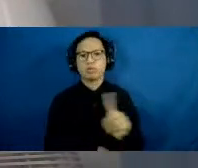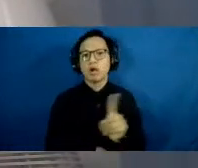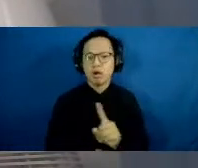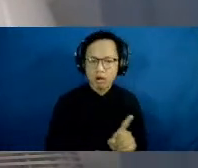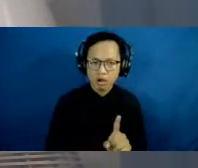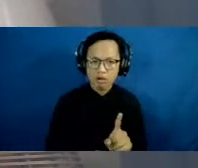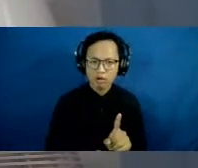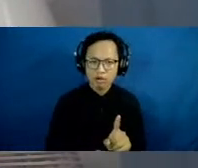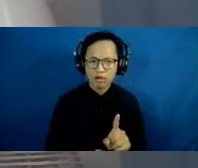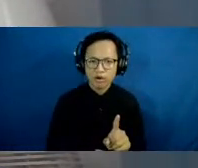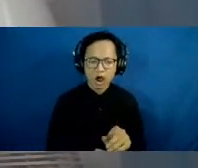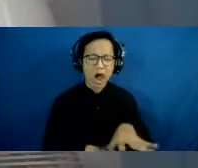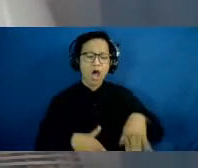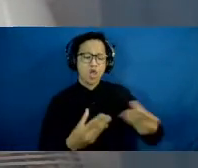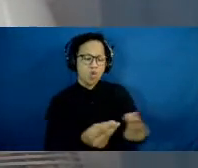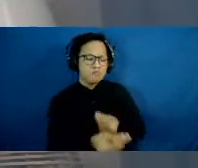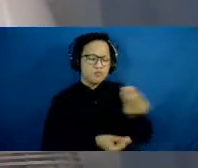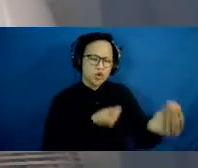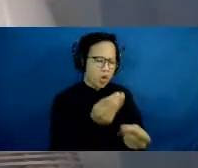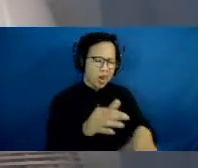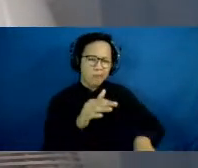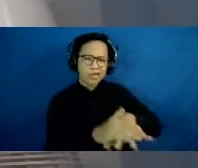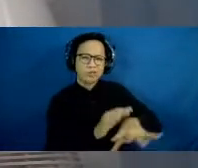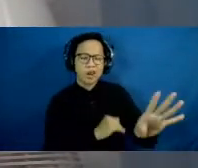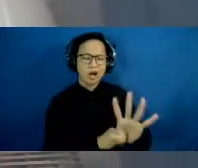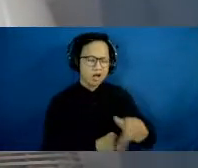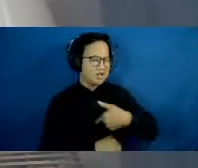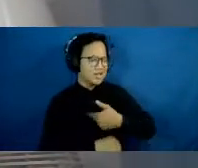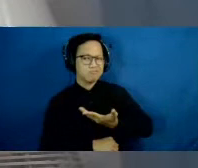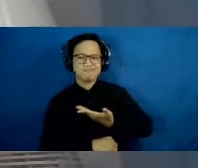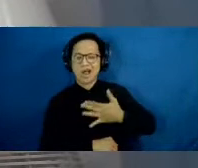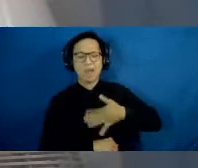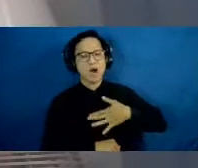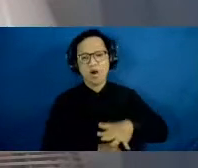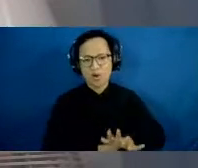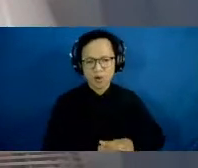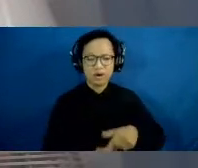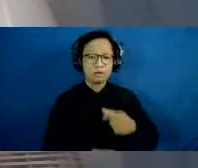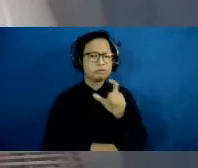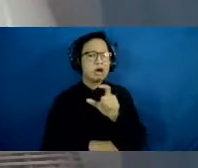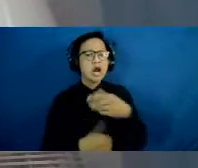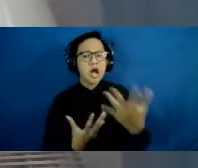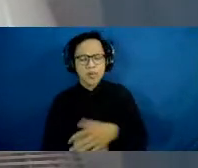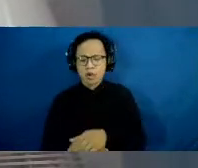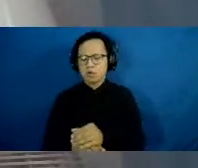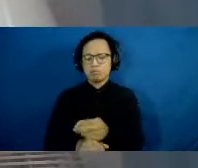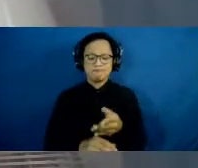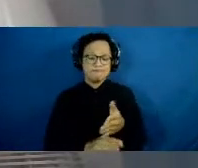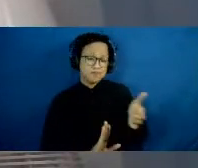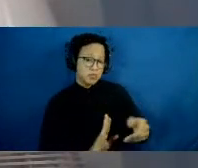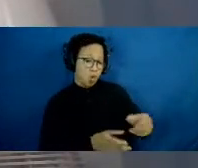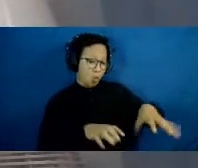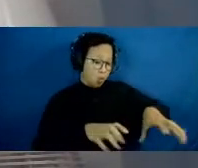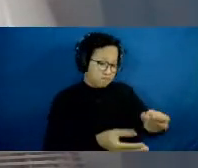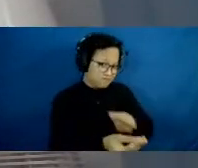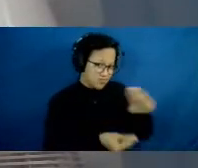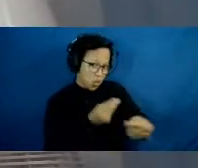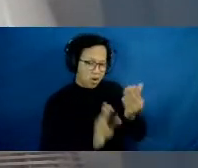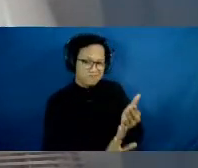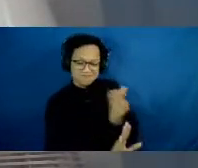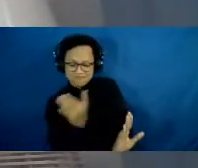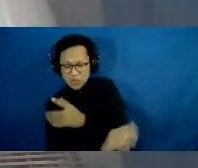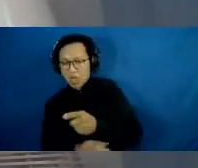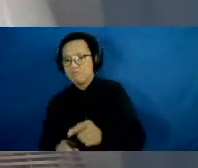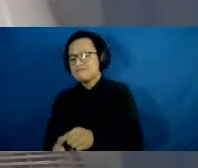tidak terlalu maksimal gitu penjualannya. Ya tadi cara satu caranya yang sudah saya sampaikan adalah membuat story atau kita lemparkan kembali ke